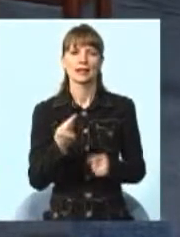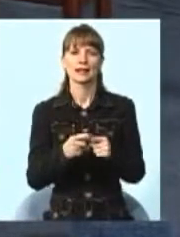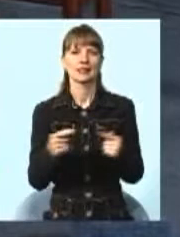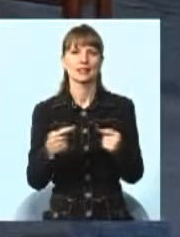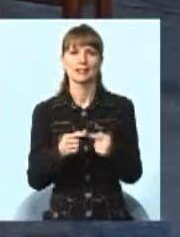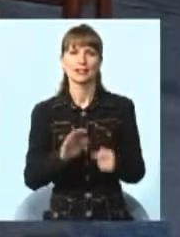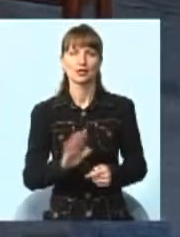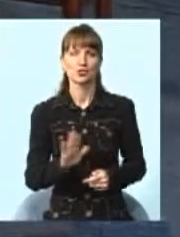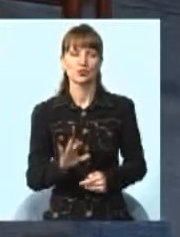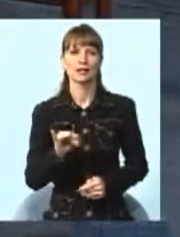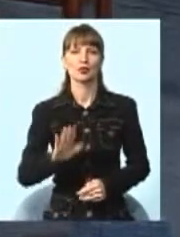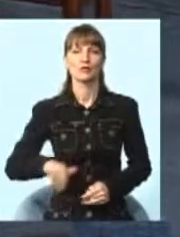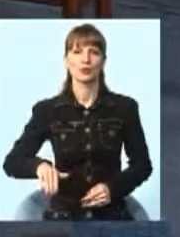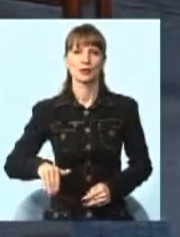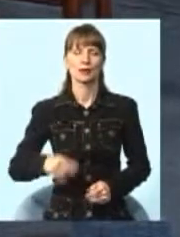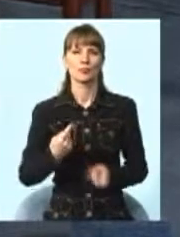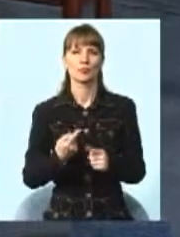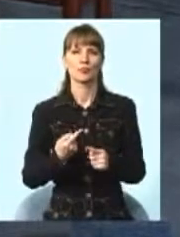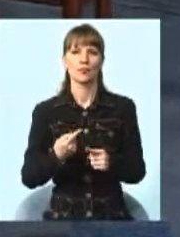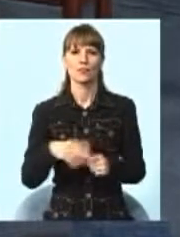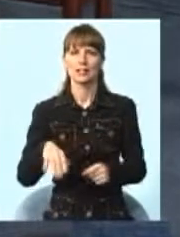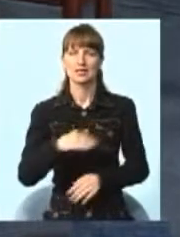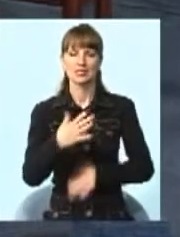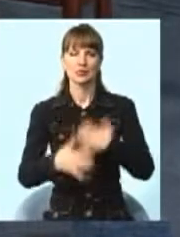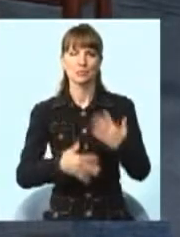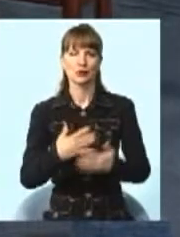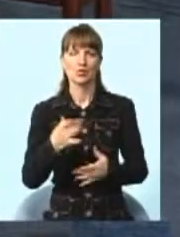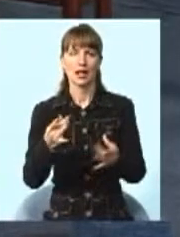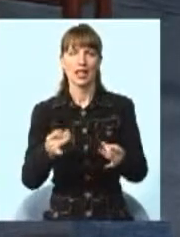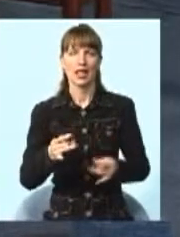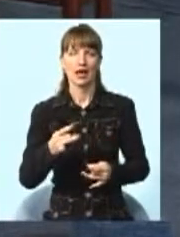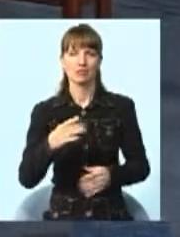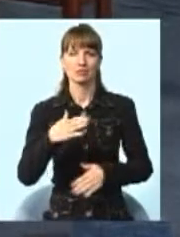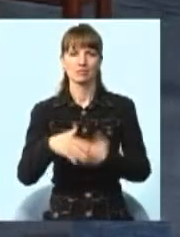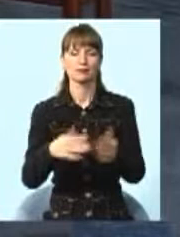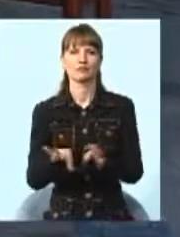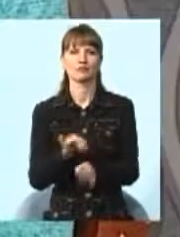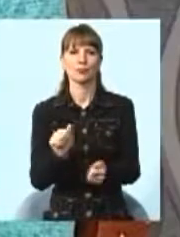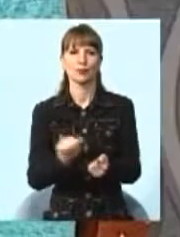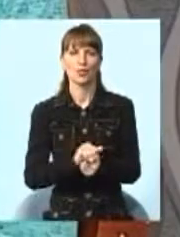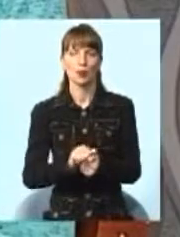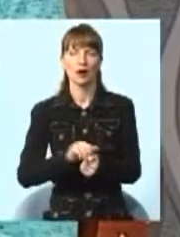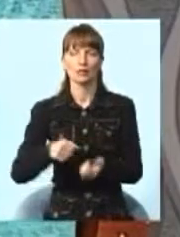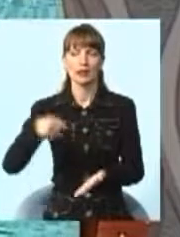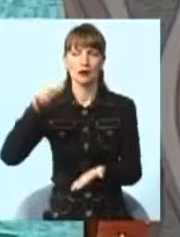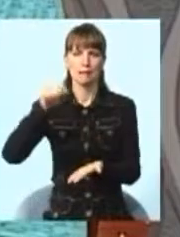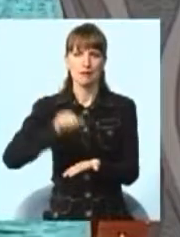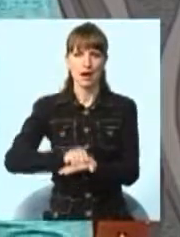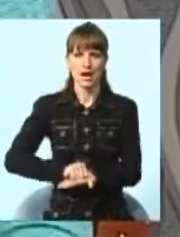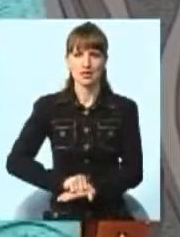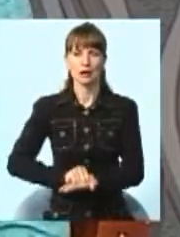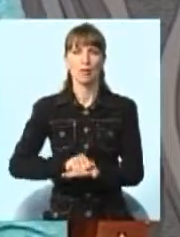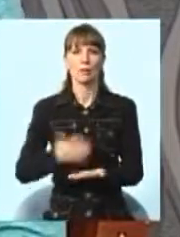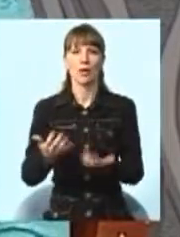точно. І потім це все змішують з клеєм, і виходить папір. І під пресом виходить